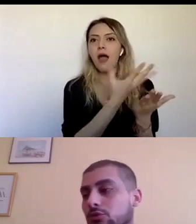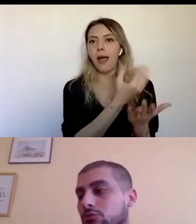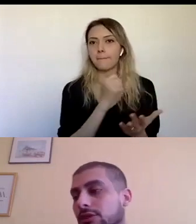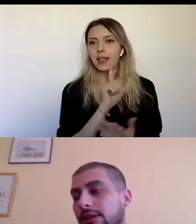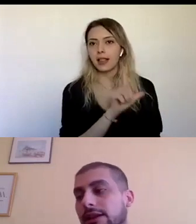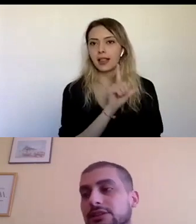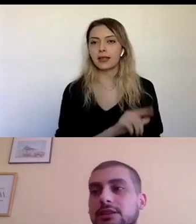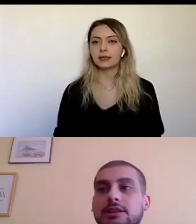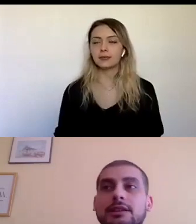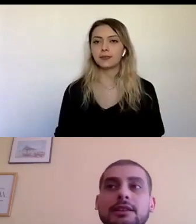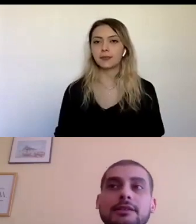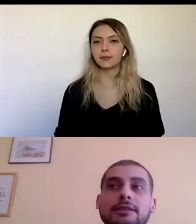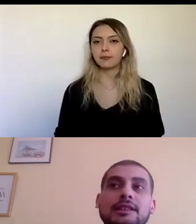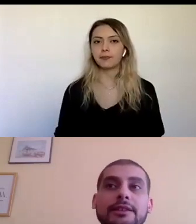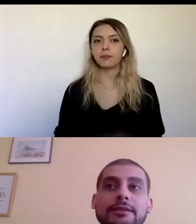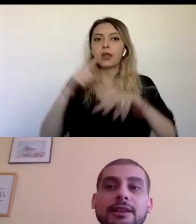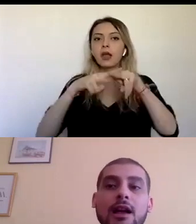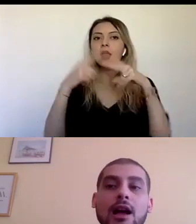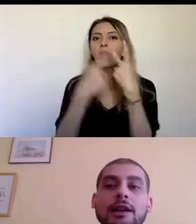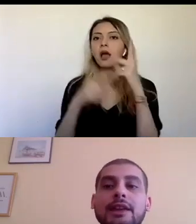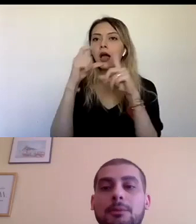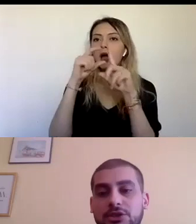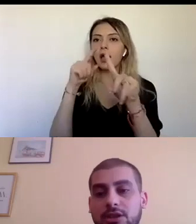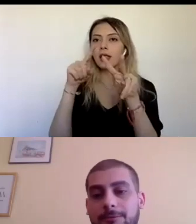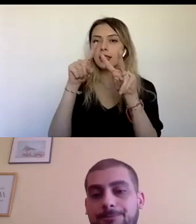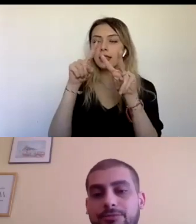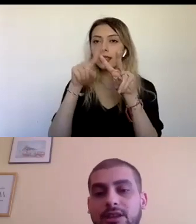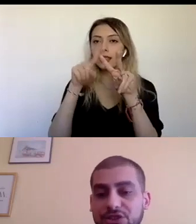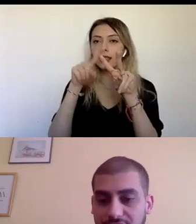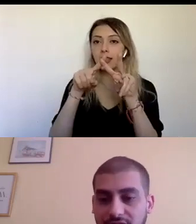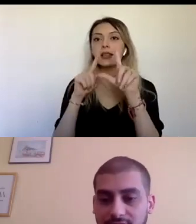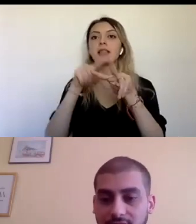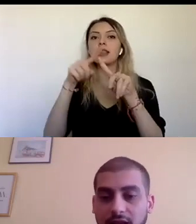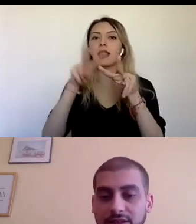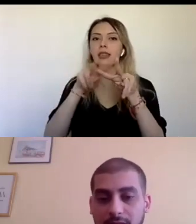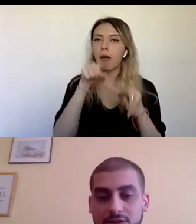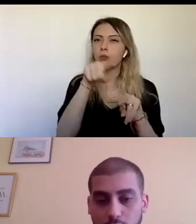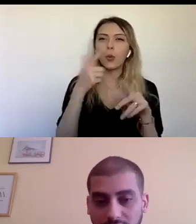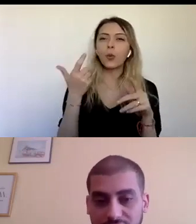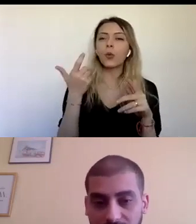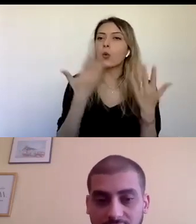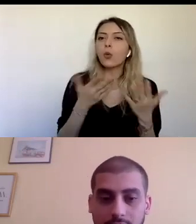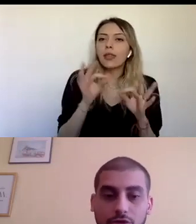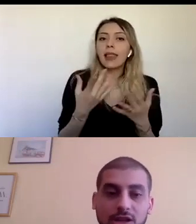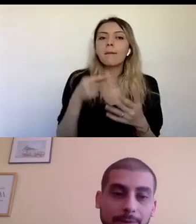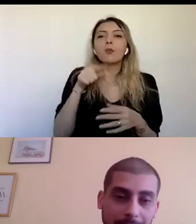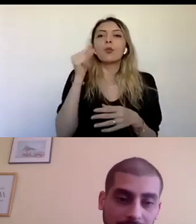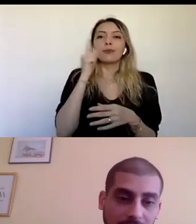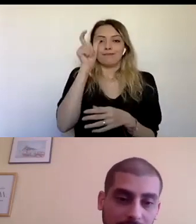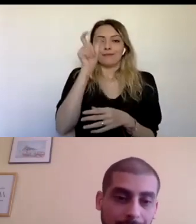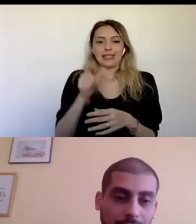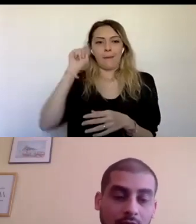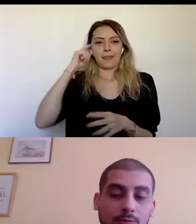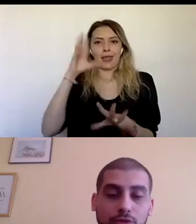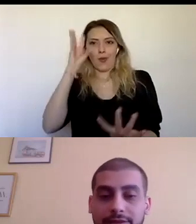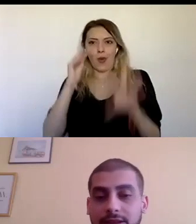aydınlatma yükümlülüğünde kişisel verileri hangi amaçla işleyeceğinizi, hangi amaçla kullanacağınızı mutlaka belirtmeniz